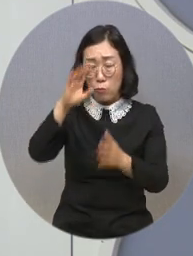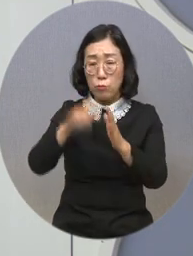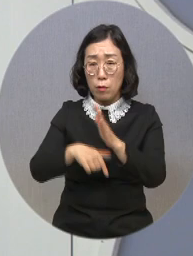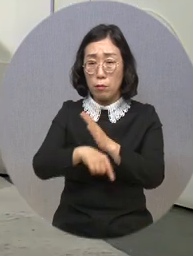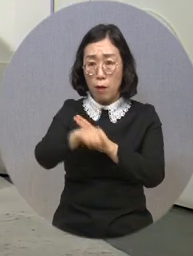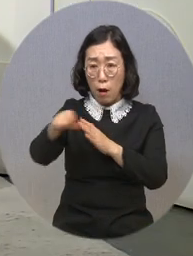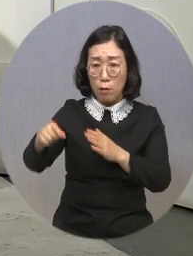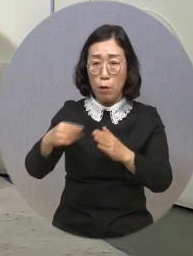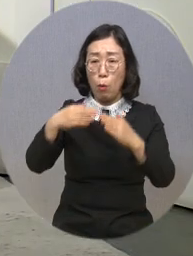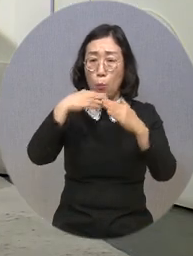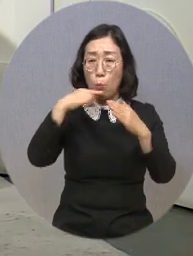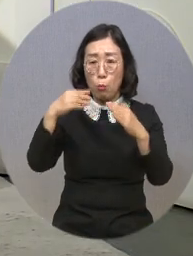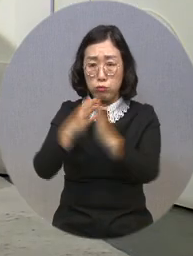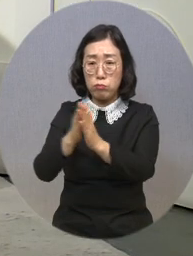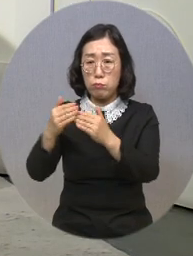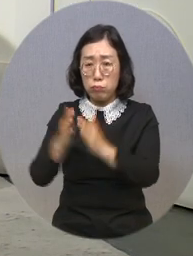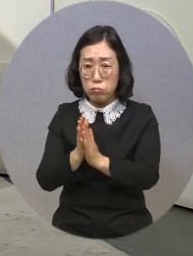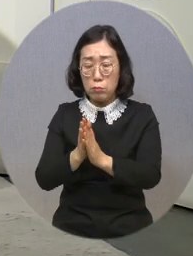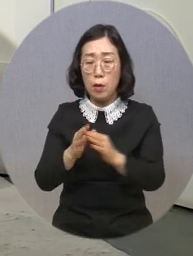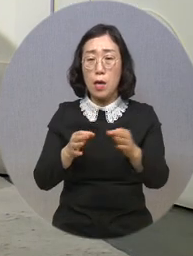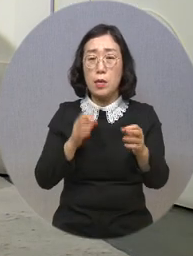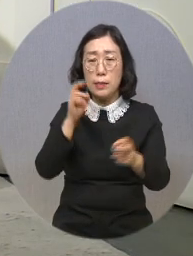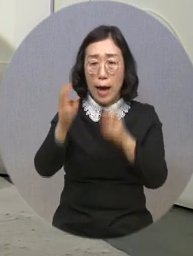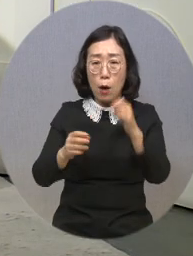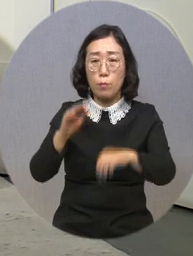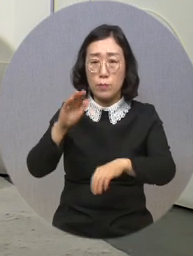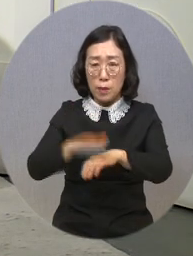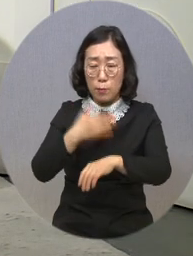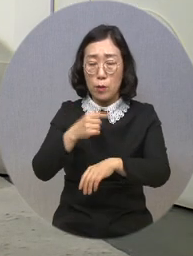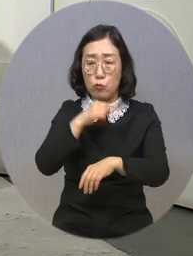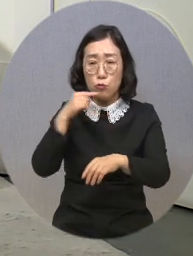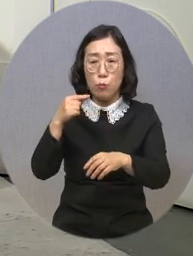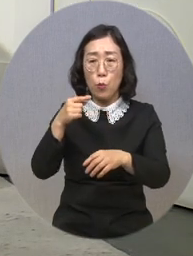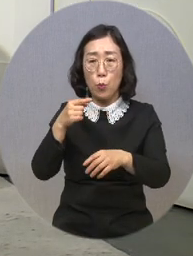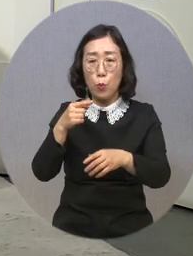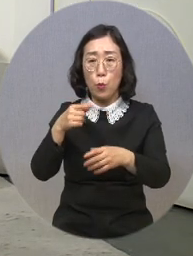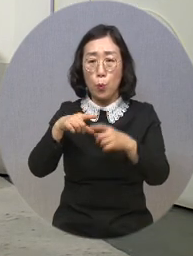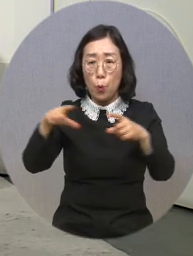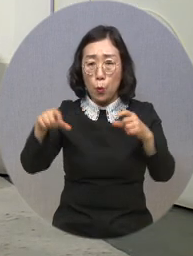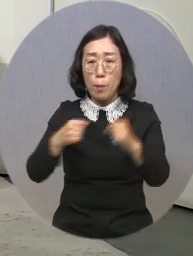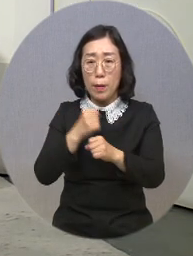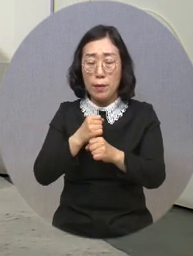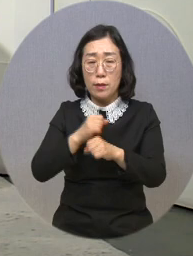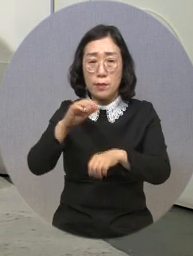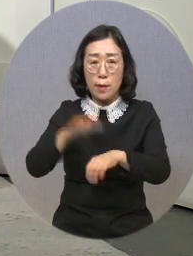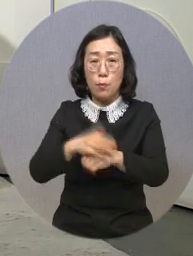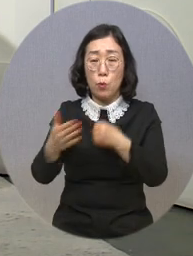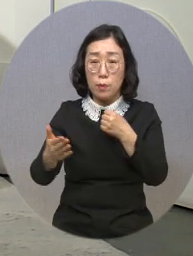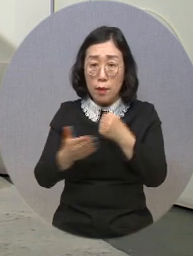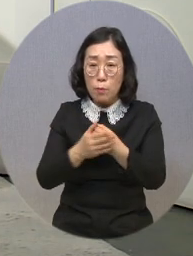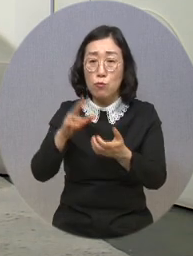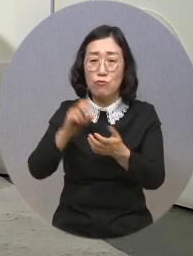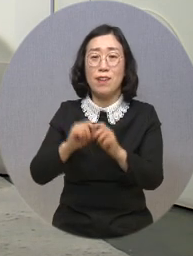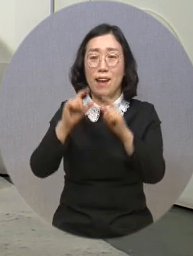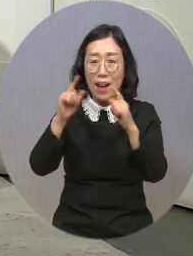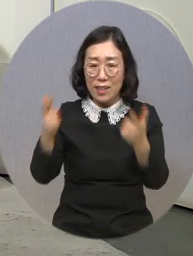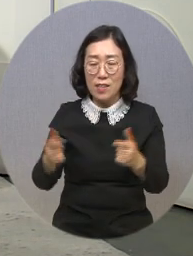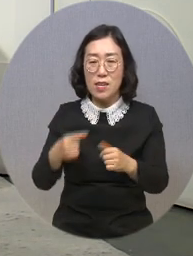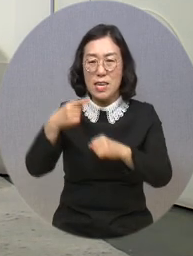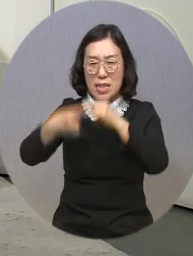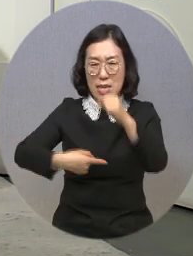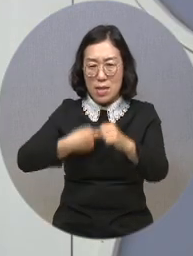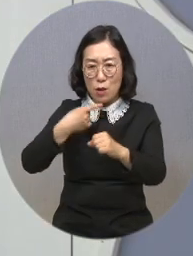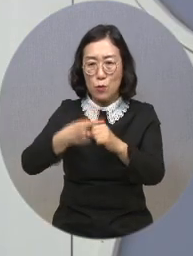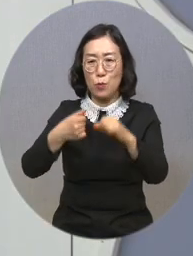났는데 그게 사업 잘못해서 부도 난 거지 누가 이거 발행 수표 발행해서 부도 내는 금융이 어디 있느냐 그래가지고 제가 한 1년여